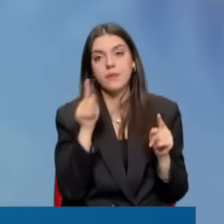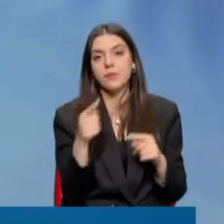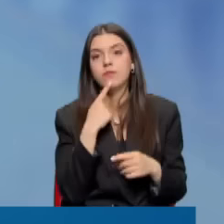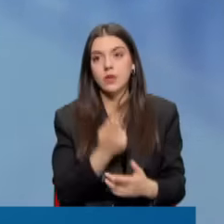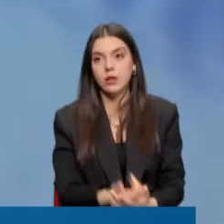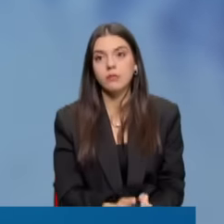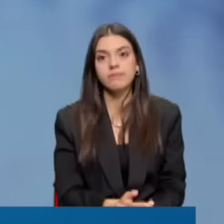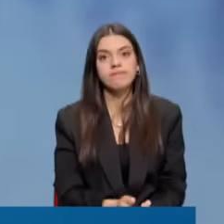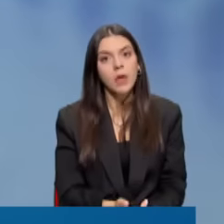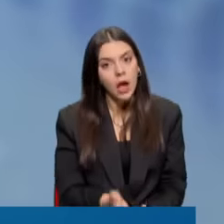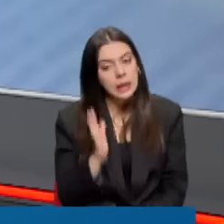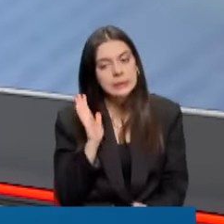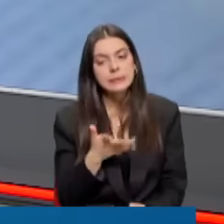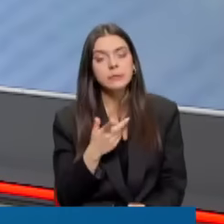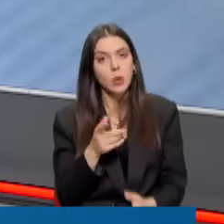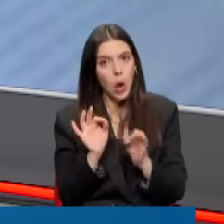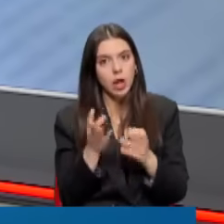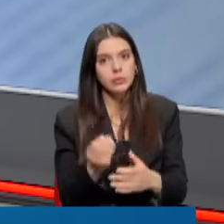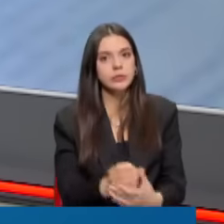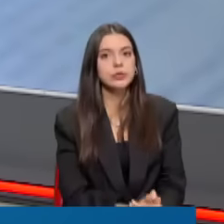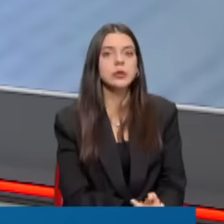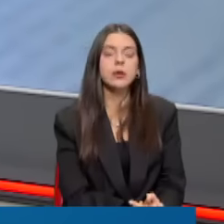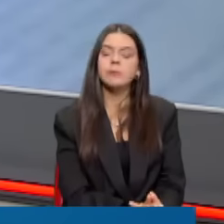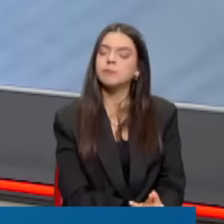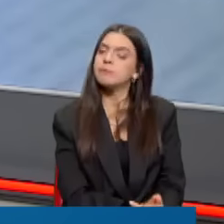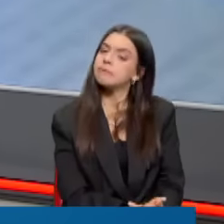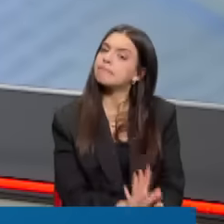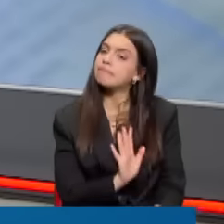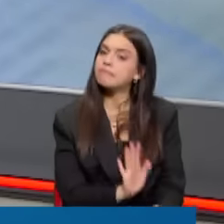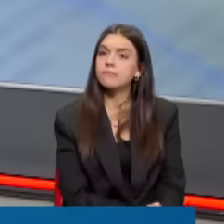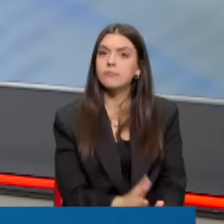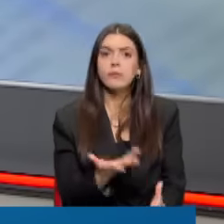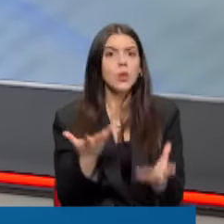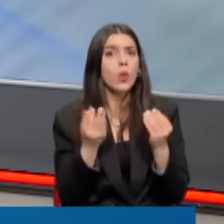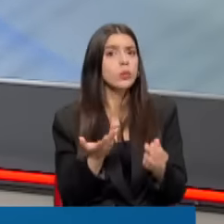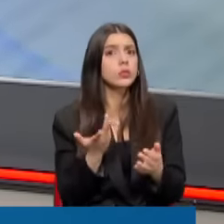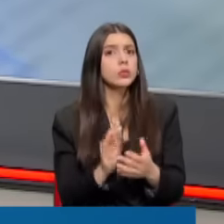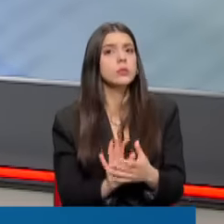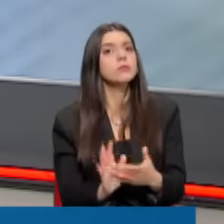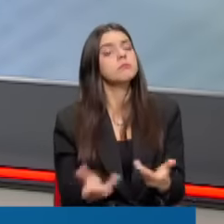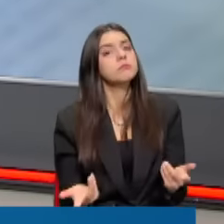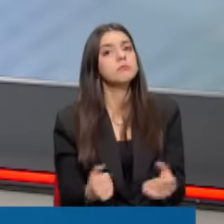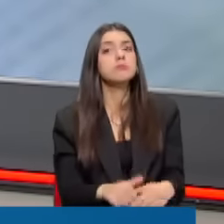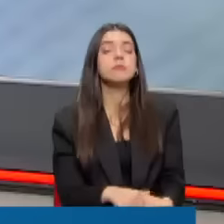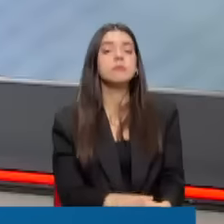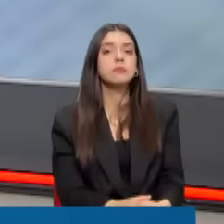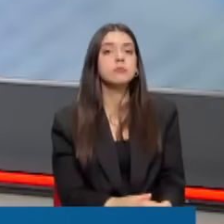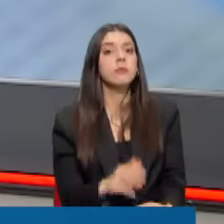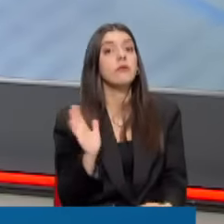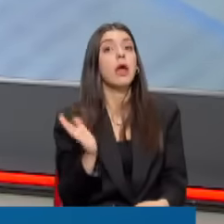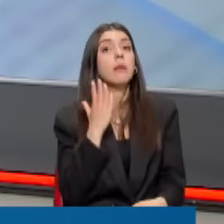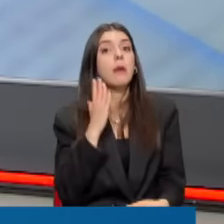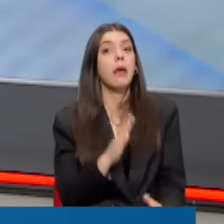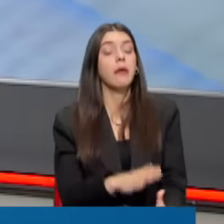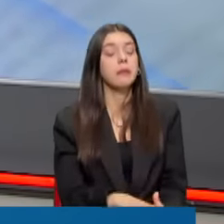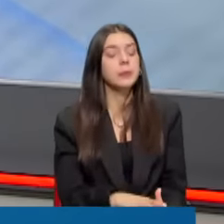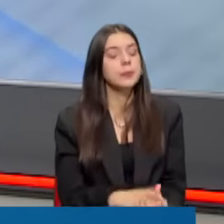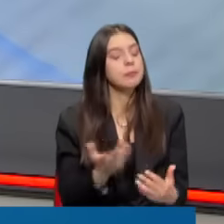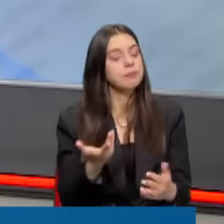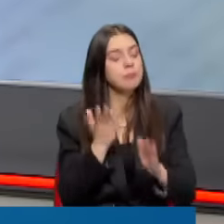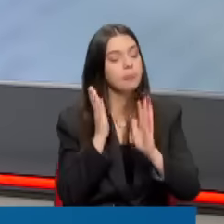Hay Allah öyle mi olmuş Ne ara öyle olmuş ya Vay be devam